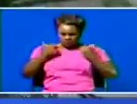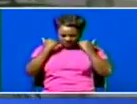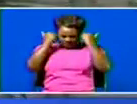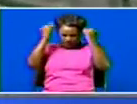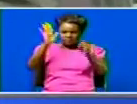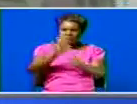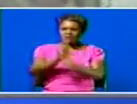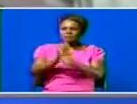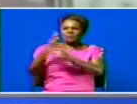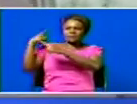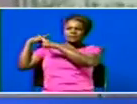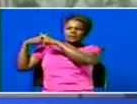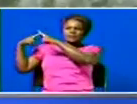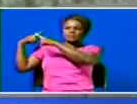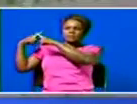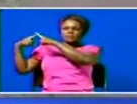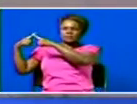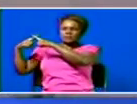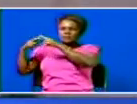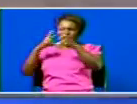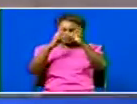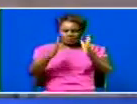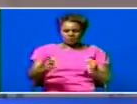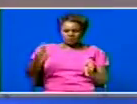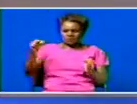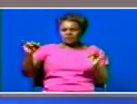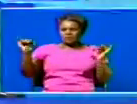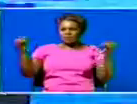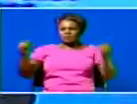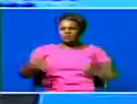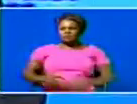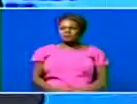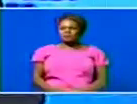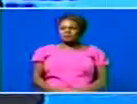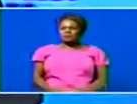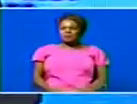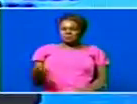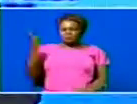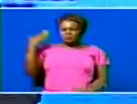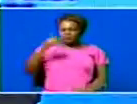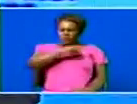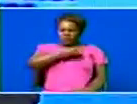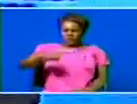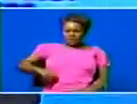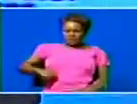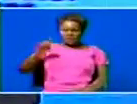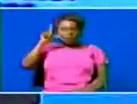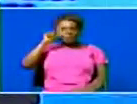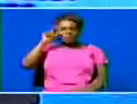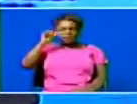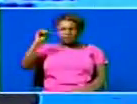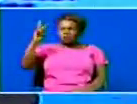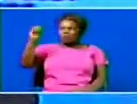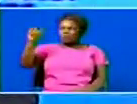ambazo amekuwa akipitia. Shadrack Miti, KT News. Aliyekuwa seneta wa kaunti ya Mombasa Hassan